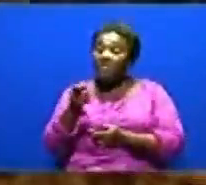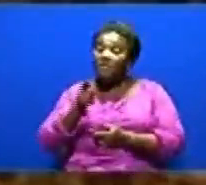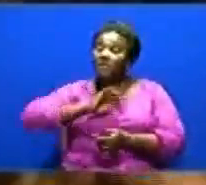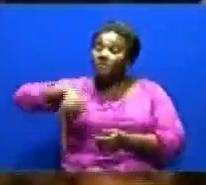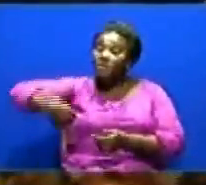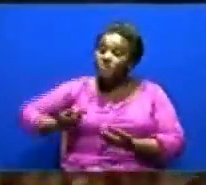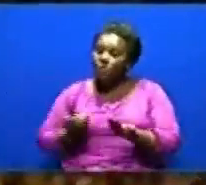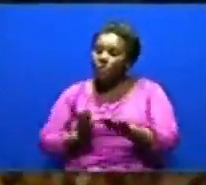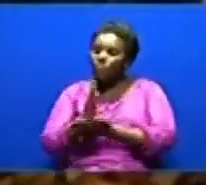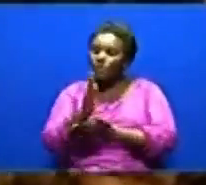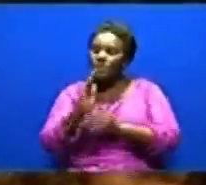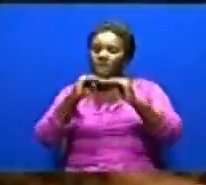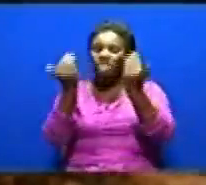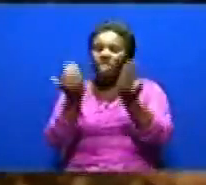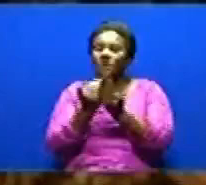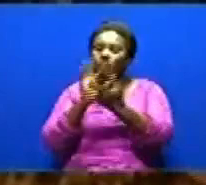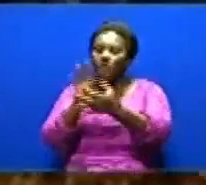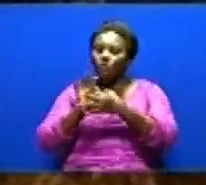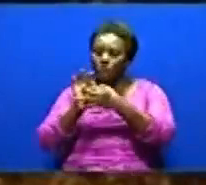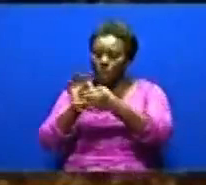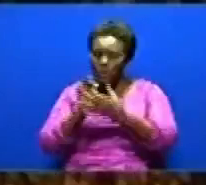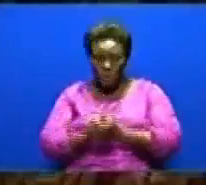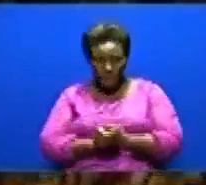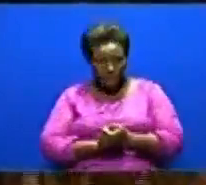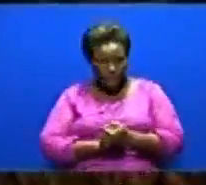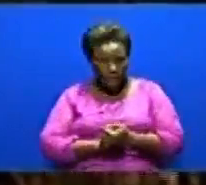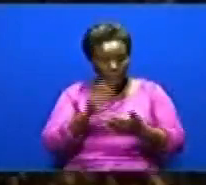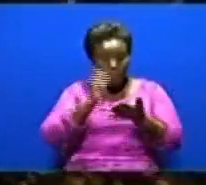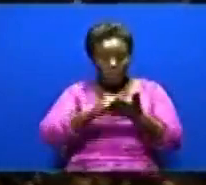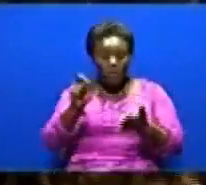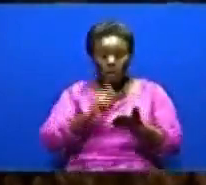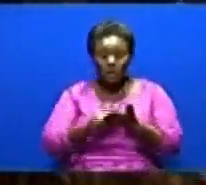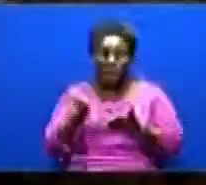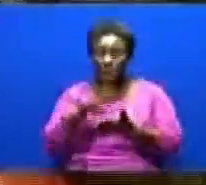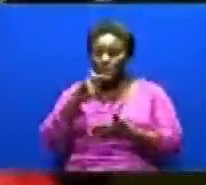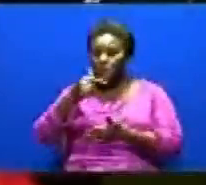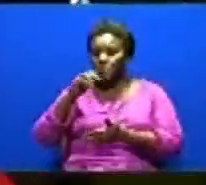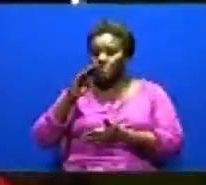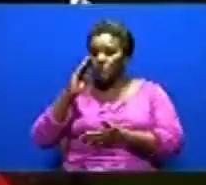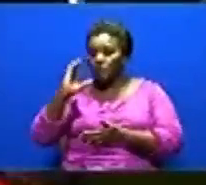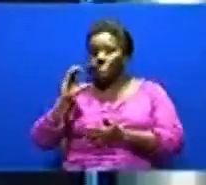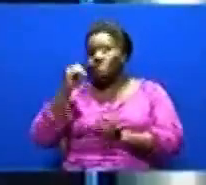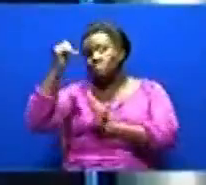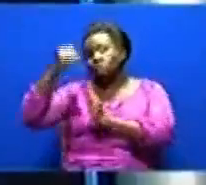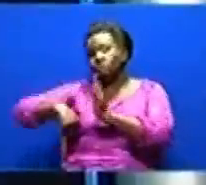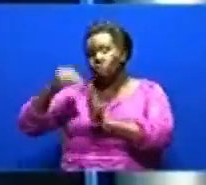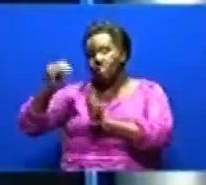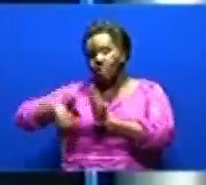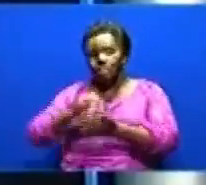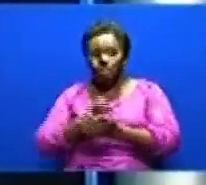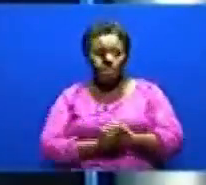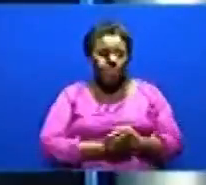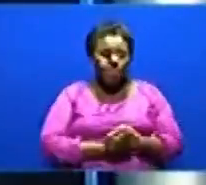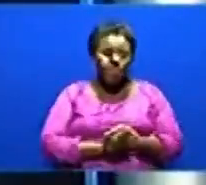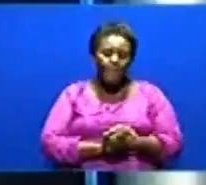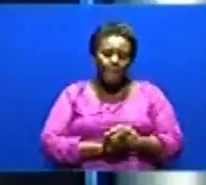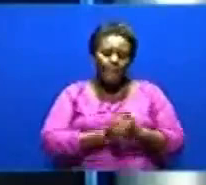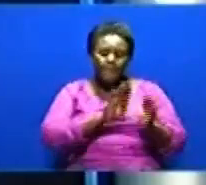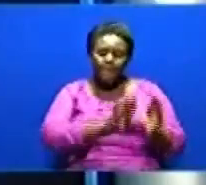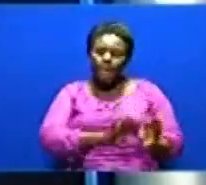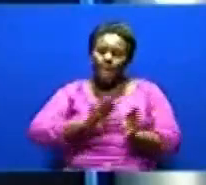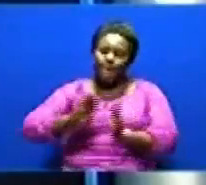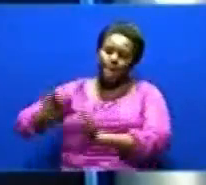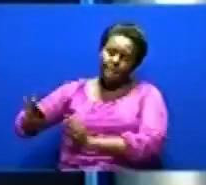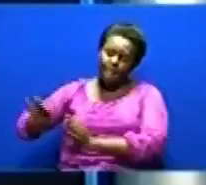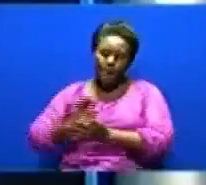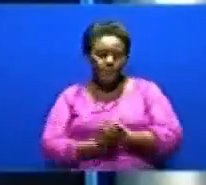vya ushirika vya wakulima hapa nchini. Maritina Ngulumbi, TBC Mtwara. Na hayo ni ya huko Mtwara, na sasa